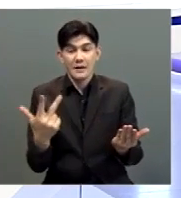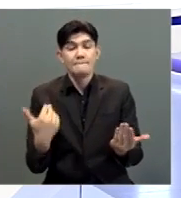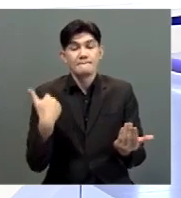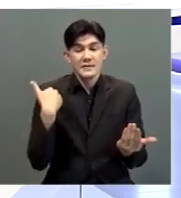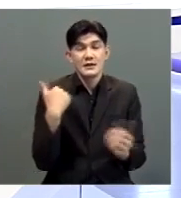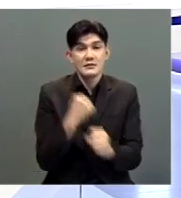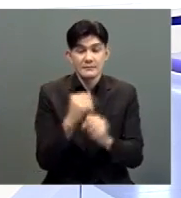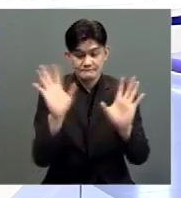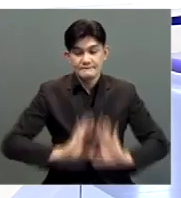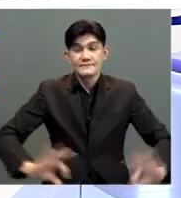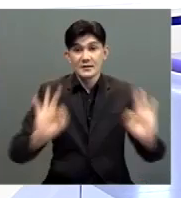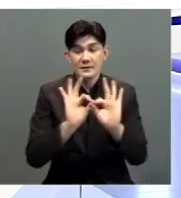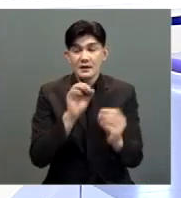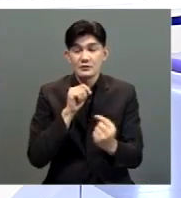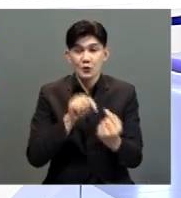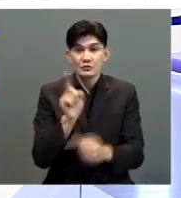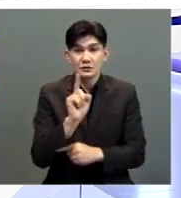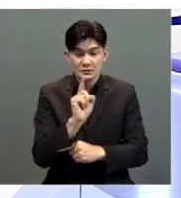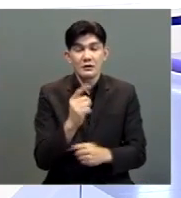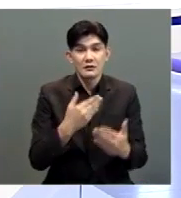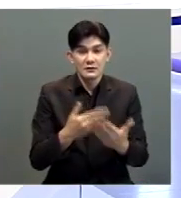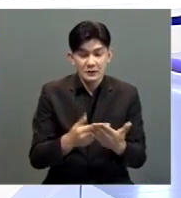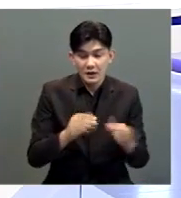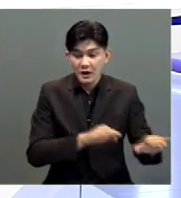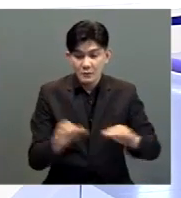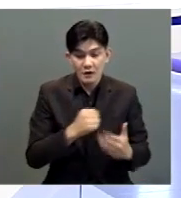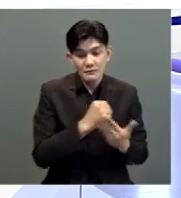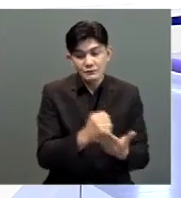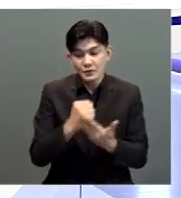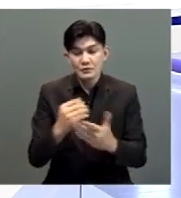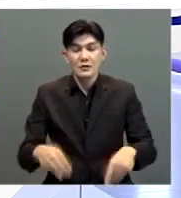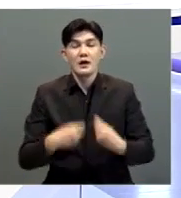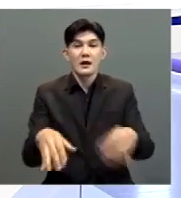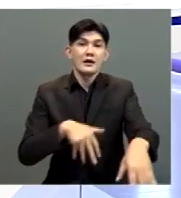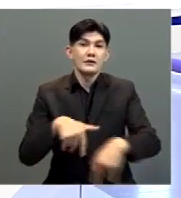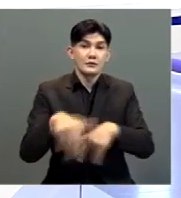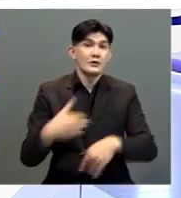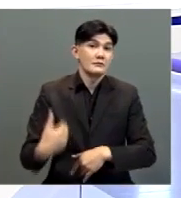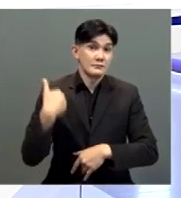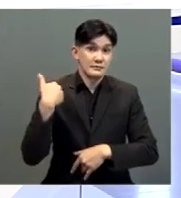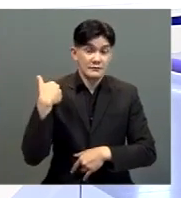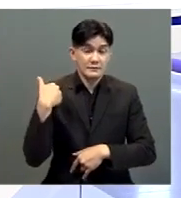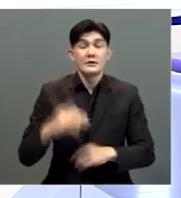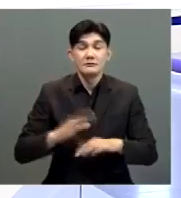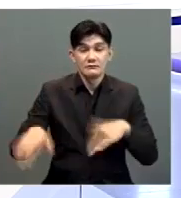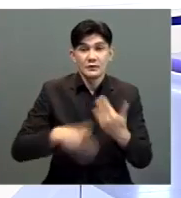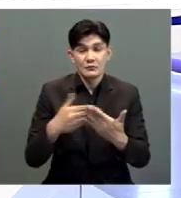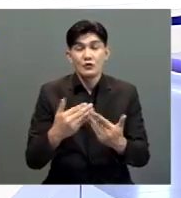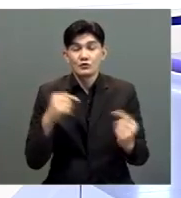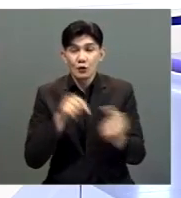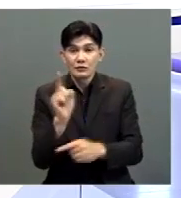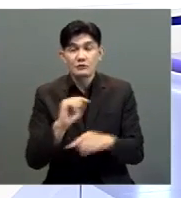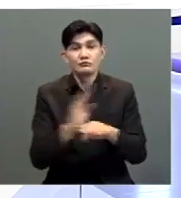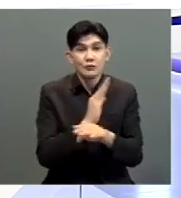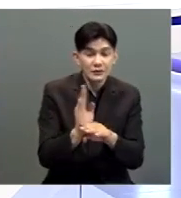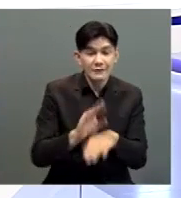คะจะเป็นตัวสำคัญในการหาเงินออกมาเตรียมเงินมาช่วยเหลือพี่น้องประชาชนไม่ใช่แค่ประชาชนทั่วไปก็จะไปดูภาคธุรกิ